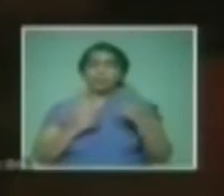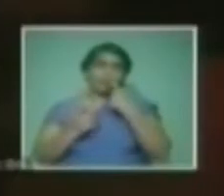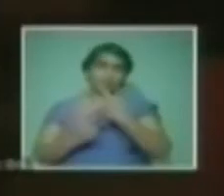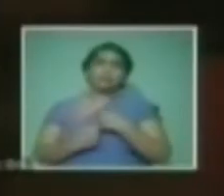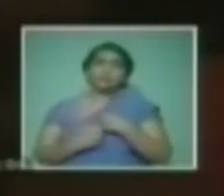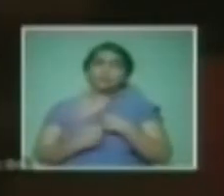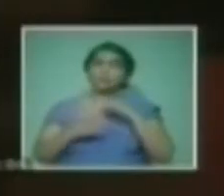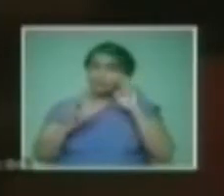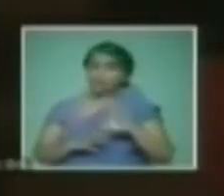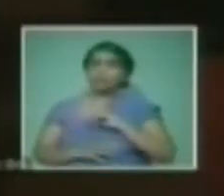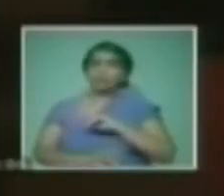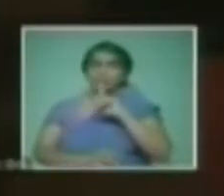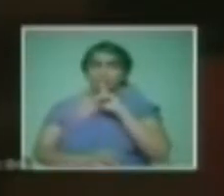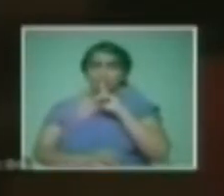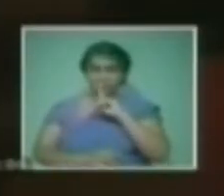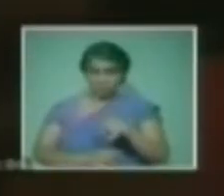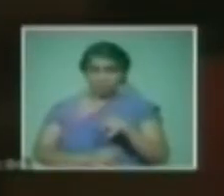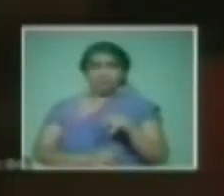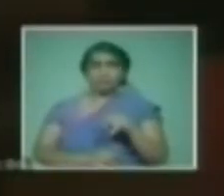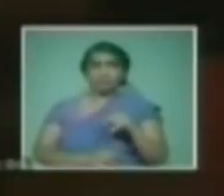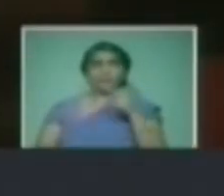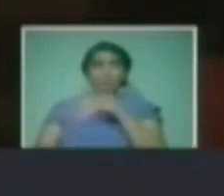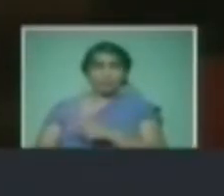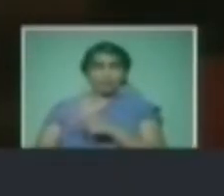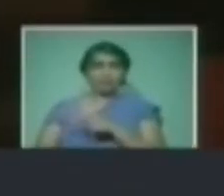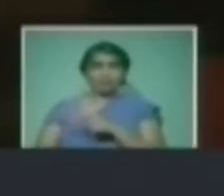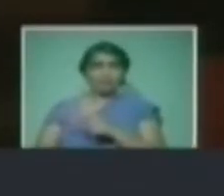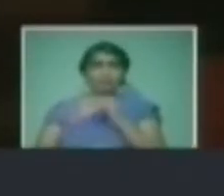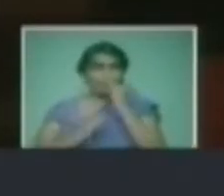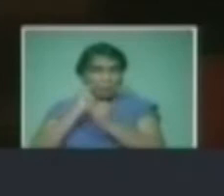தயாசிரி ஜயசேகரவுக்கும் இடையில் கடும் வாக்குவாதம் இடம்பெற்றது.